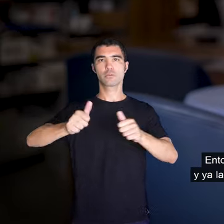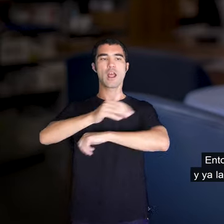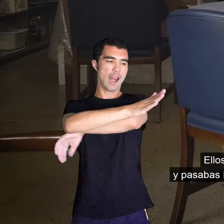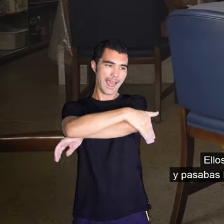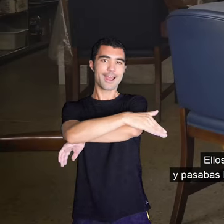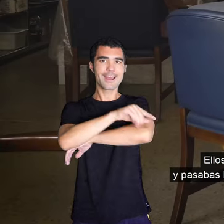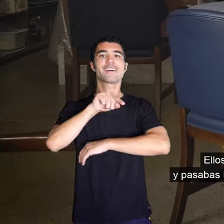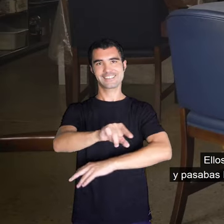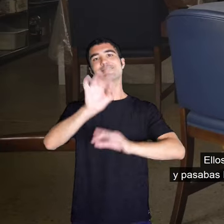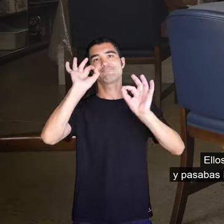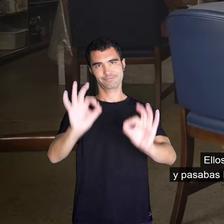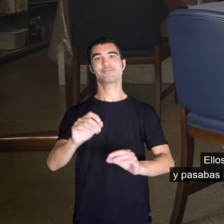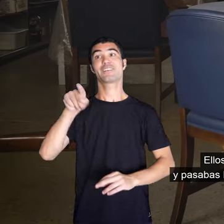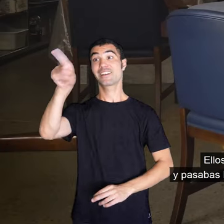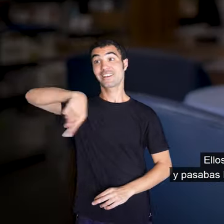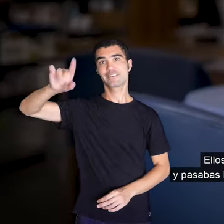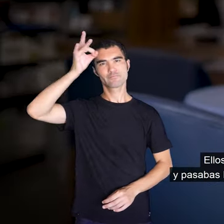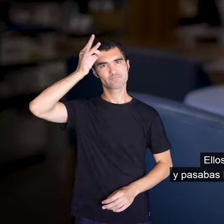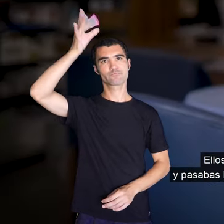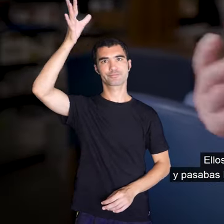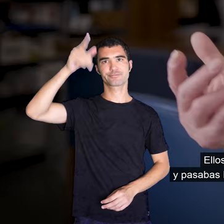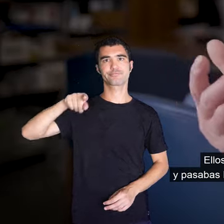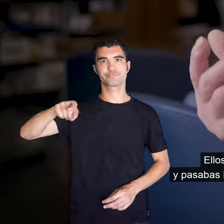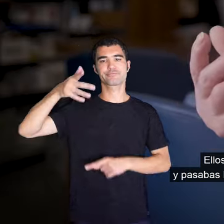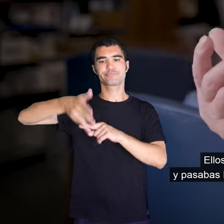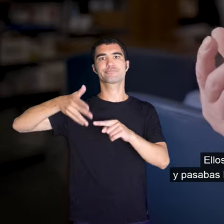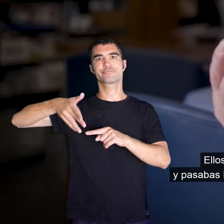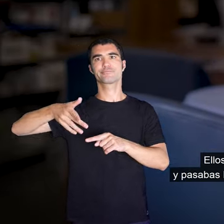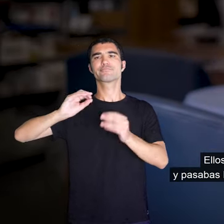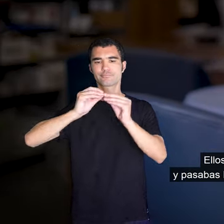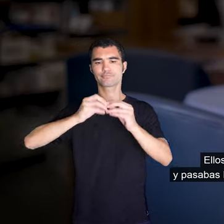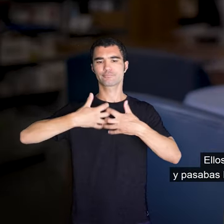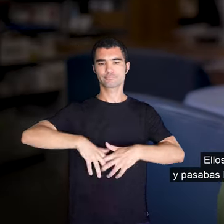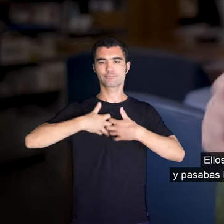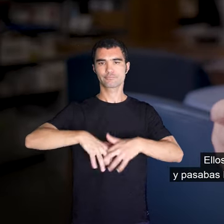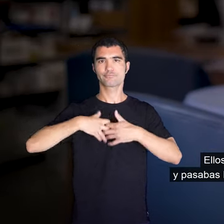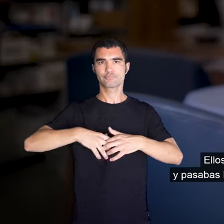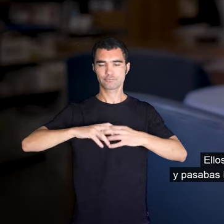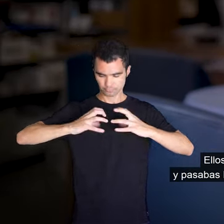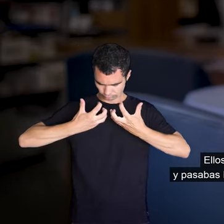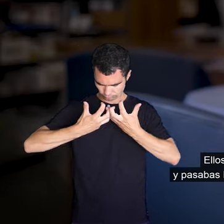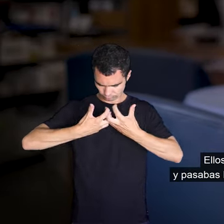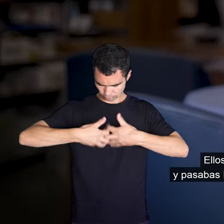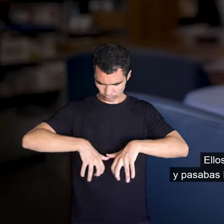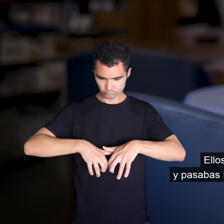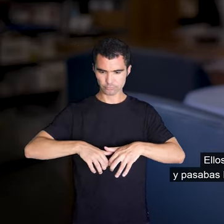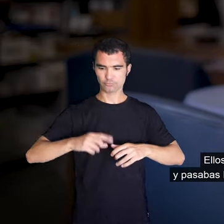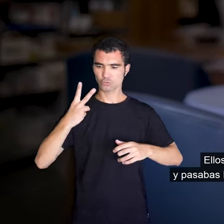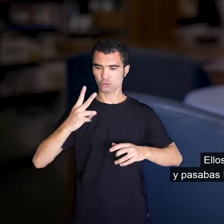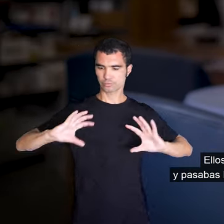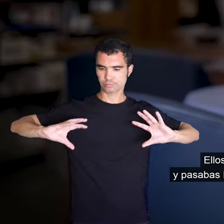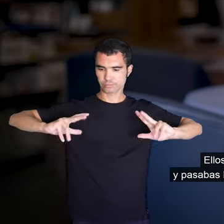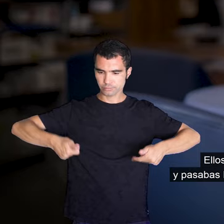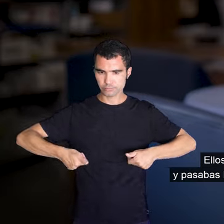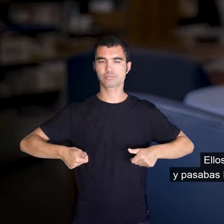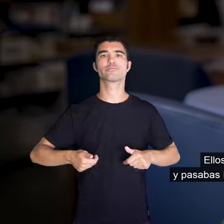llagosta. Ells tingueren aquesta idea i se feren maquinilles amb aquests engranatges i dos corrons